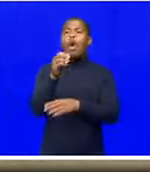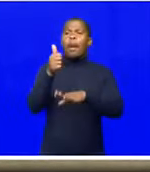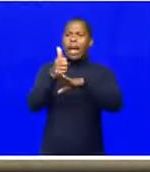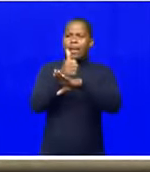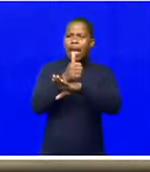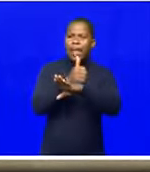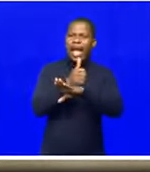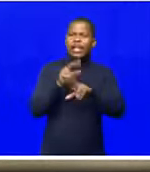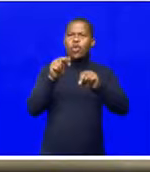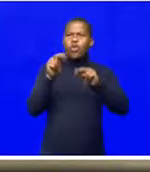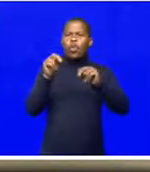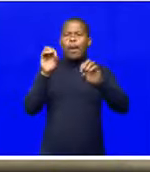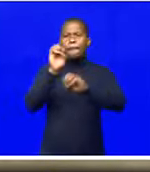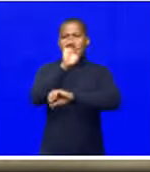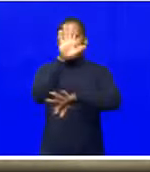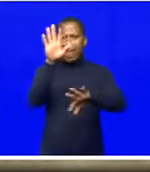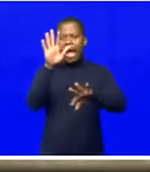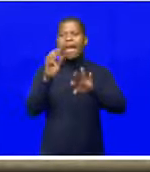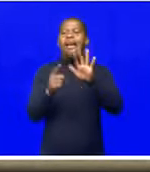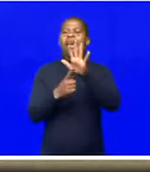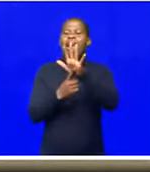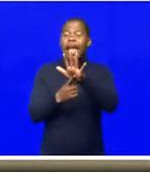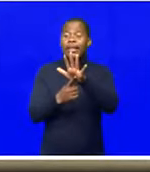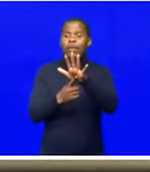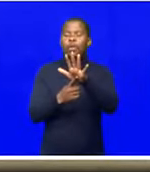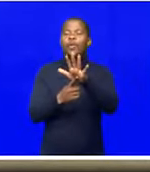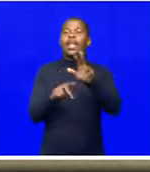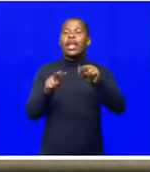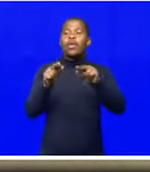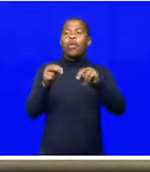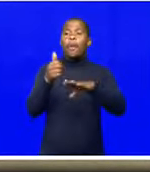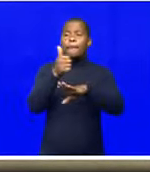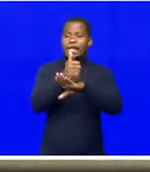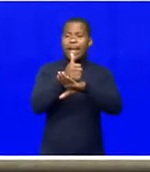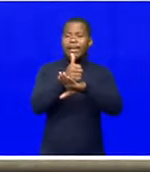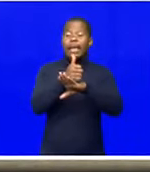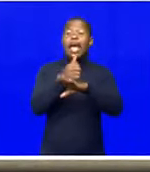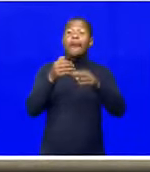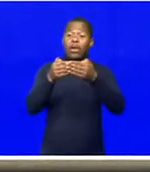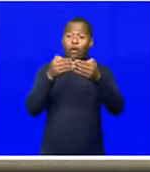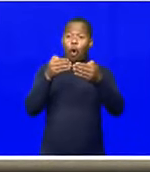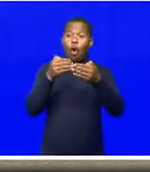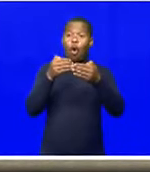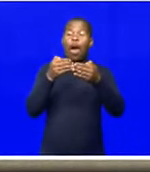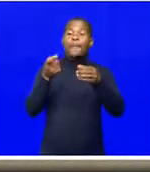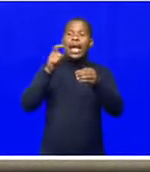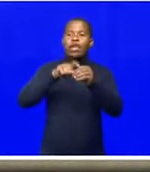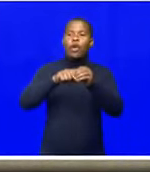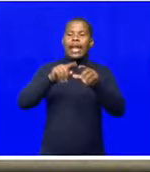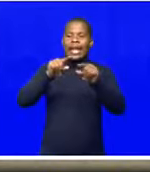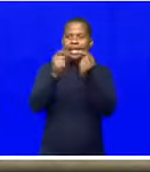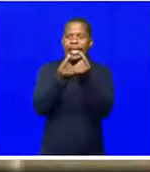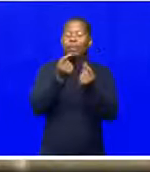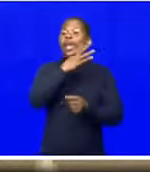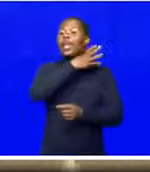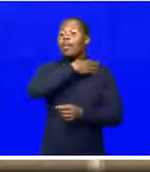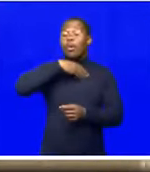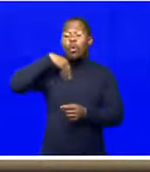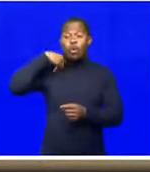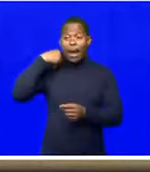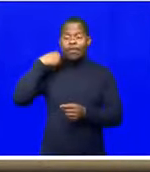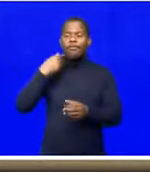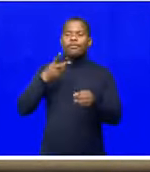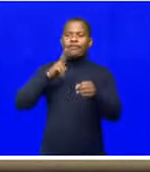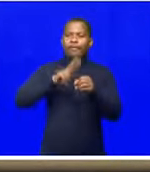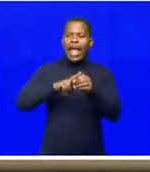licembu leManzini Wanderers mehlule inhlengethwa njengemphathi lomusha walelicembu. Emitameni ekhulisa tinombolo tebalandzeli lelicembu